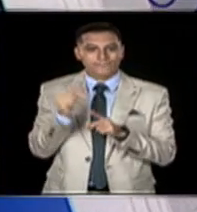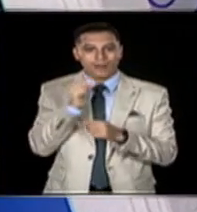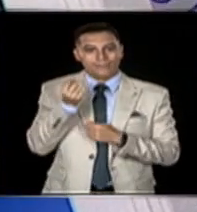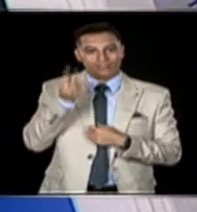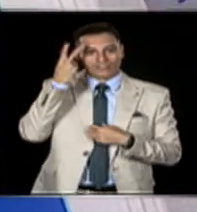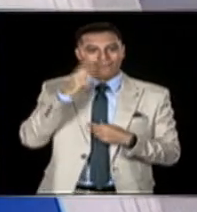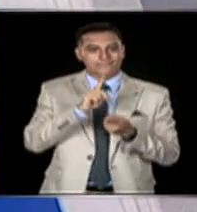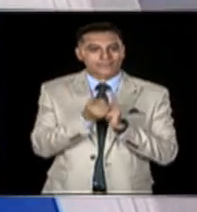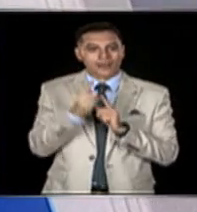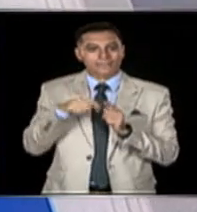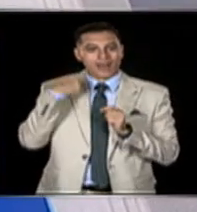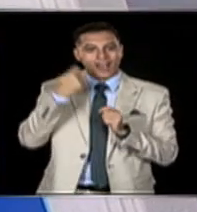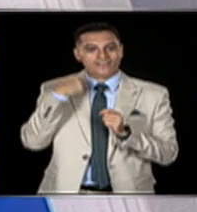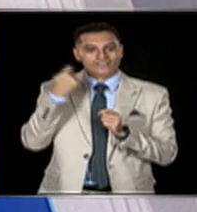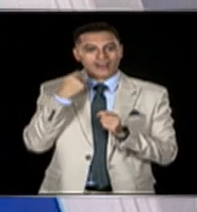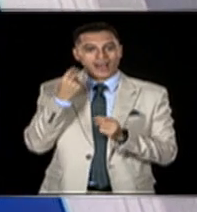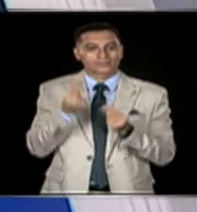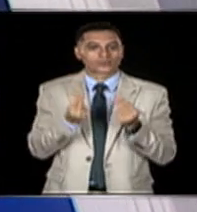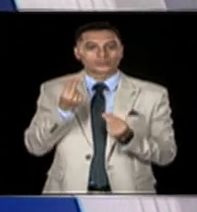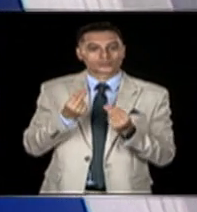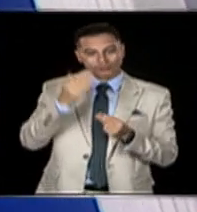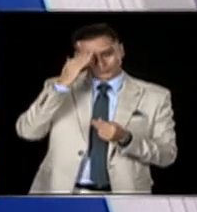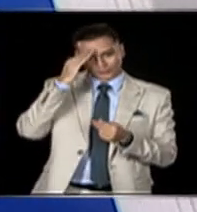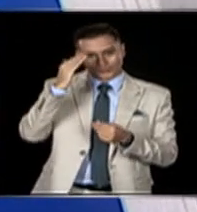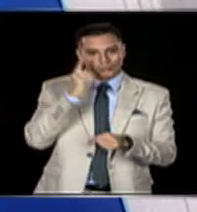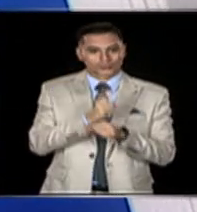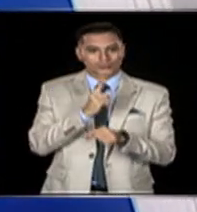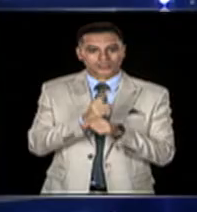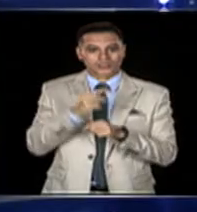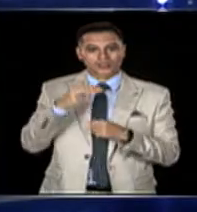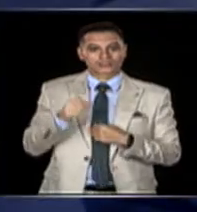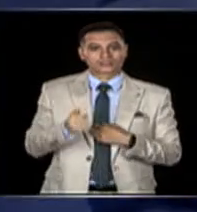بدلا من أفلام الكرتون، أستاذنا الجميل عصام يوسف. أشكرك